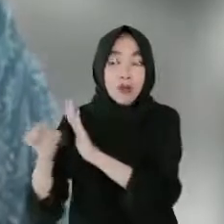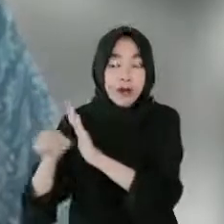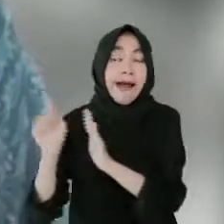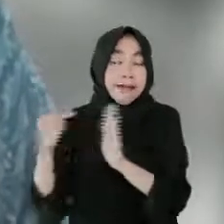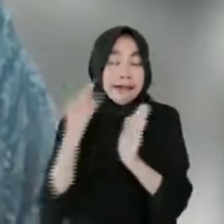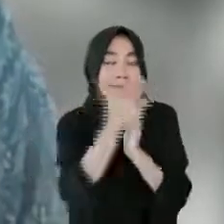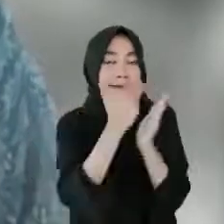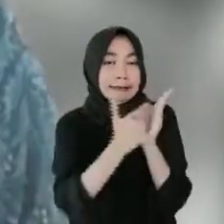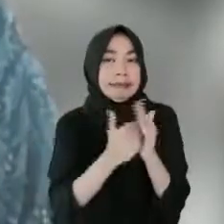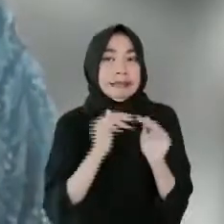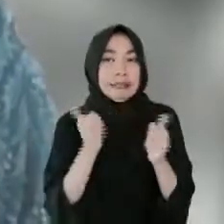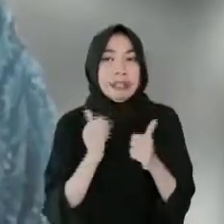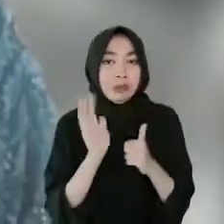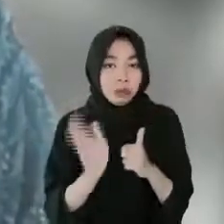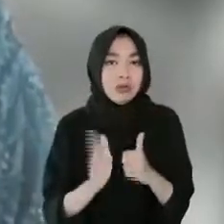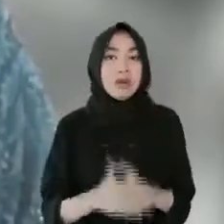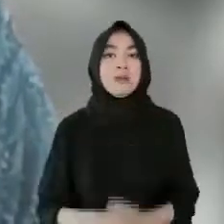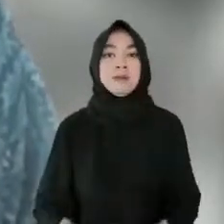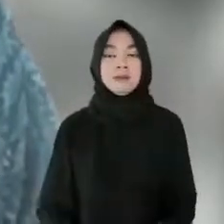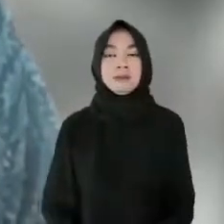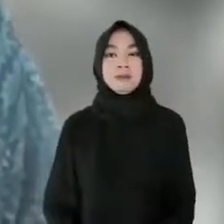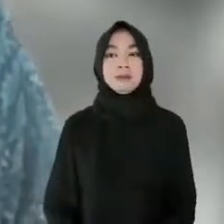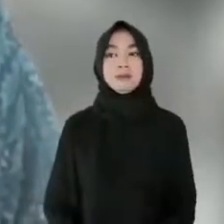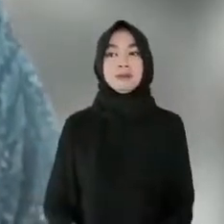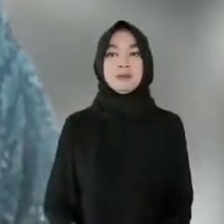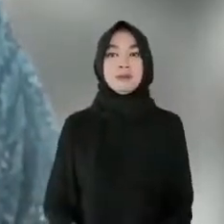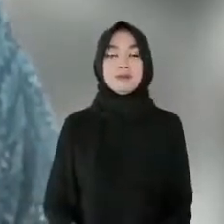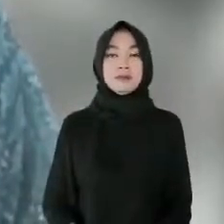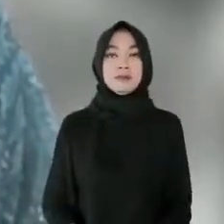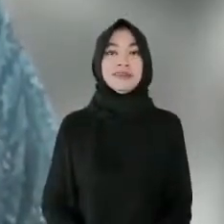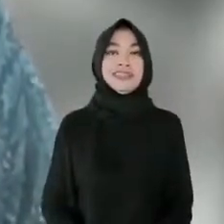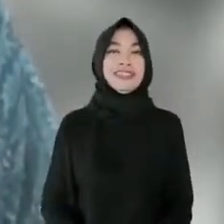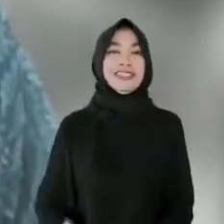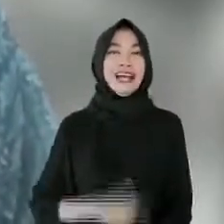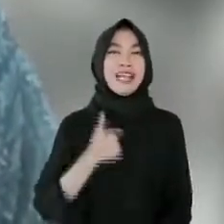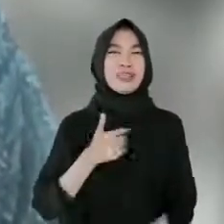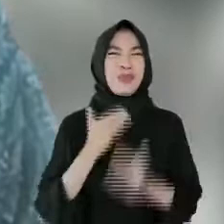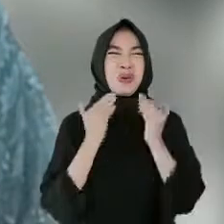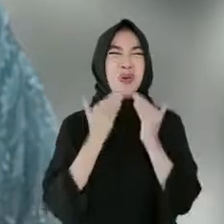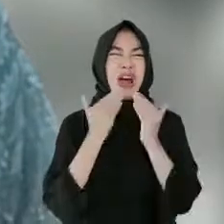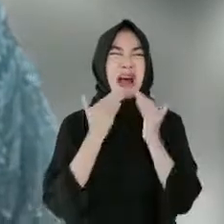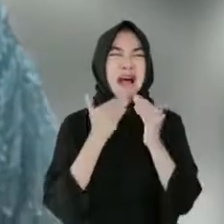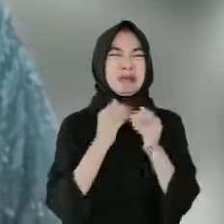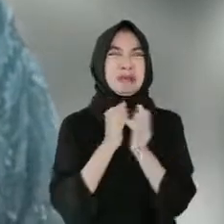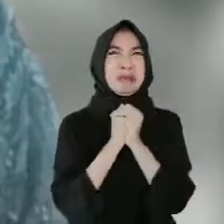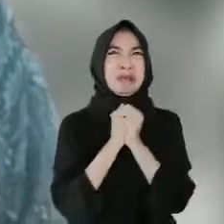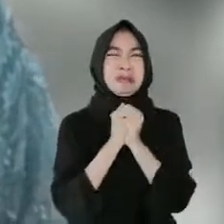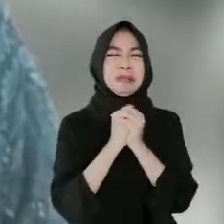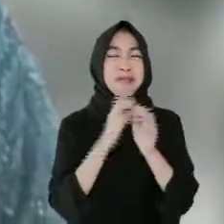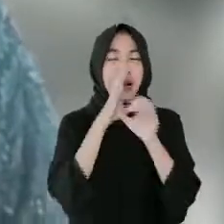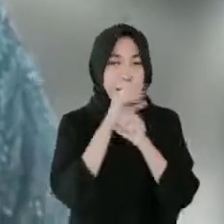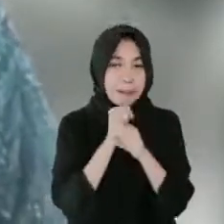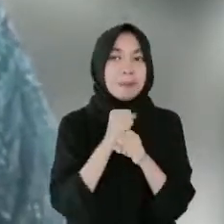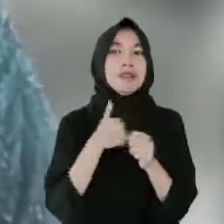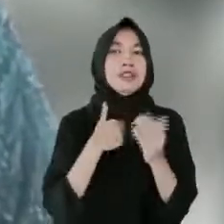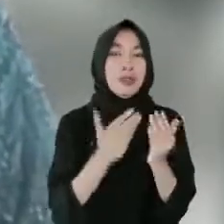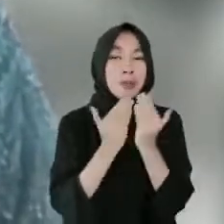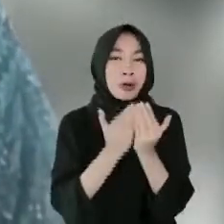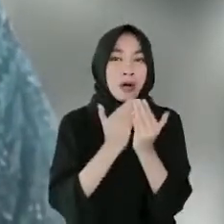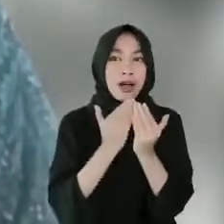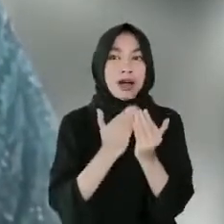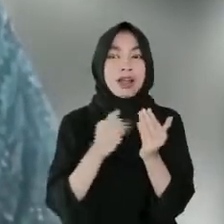jadi eh kembali kita semua berdoa ya kita berdoa ini yang